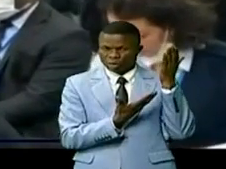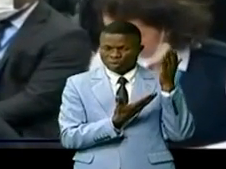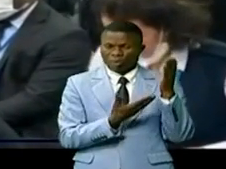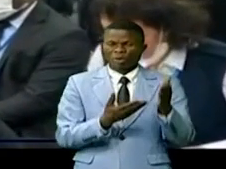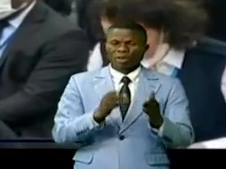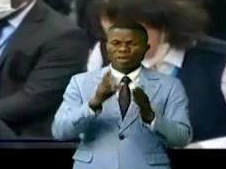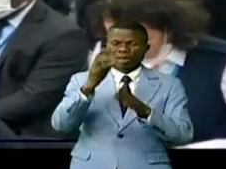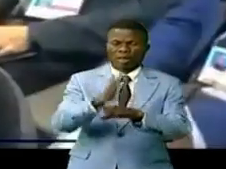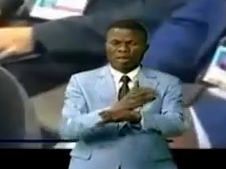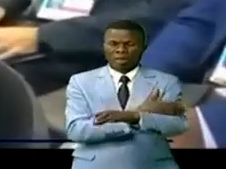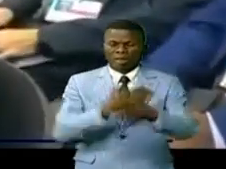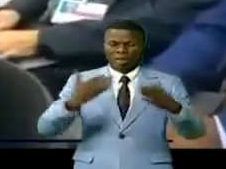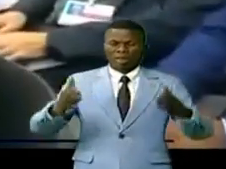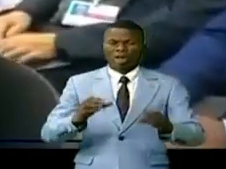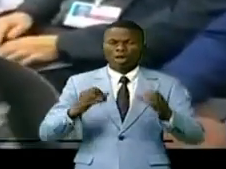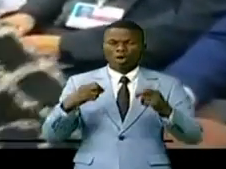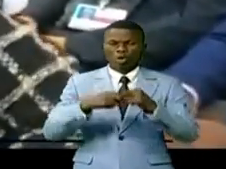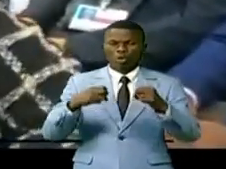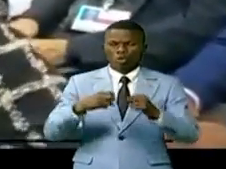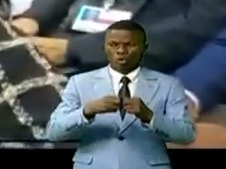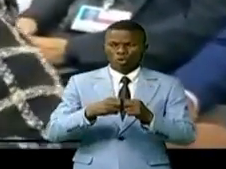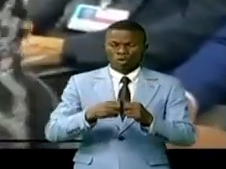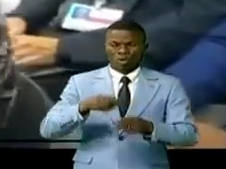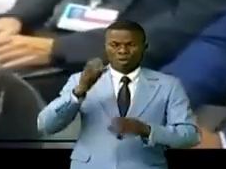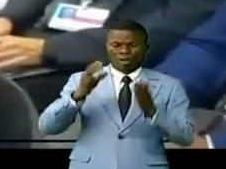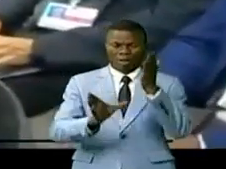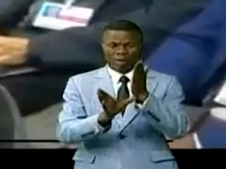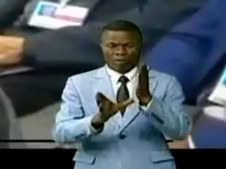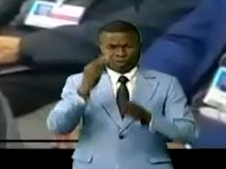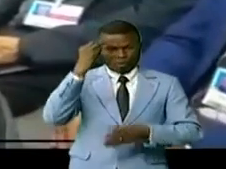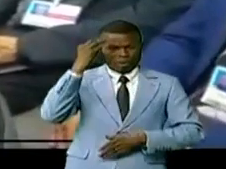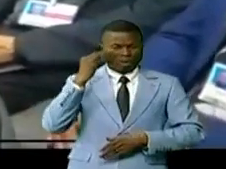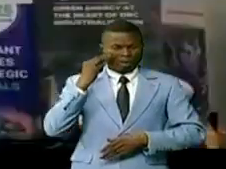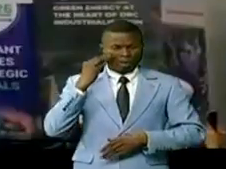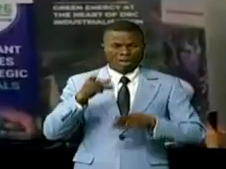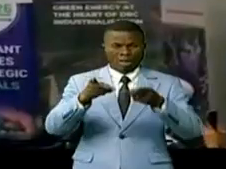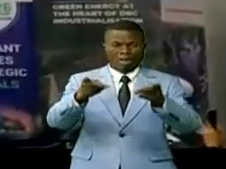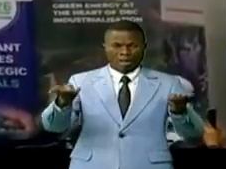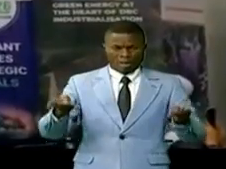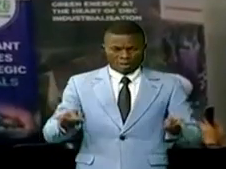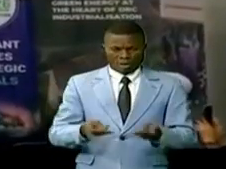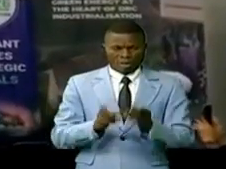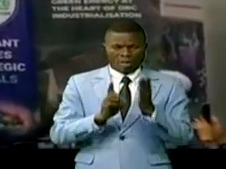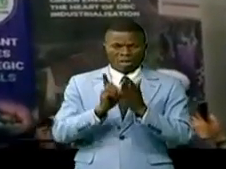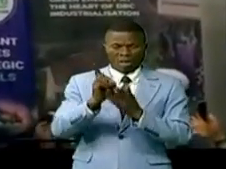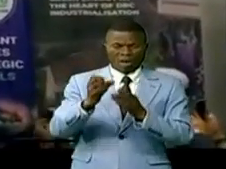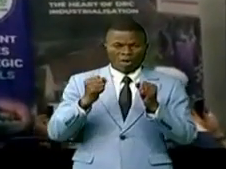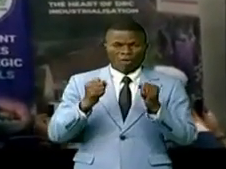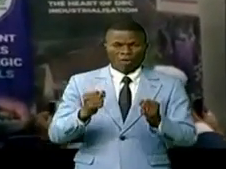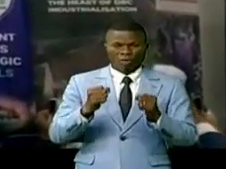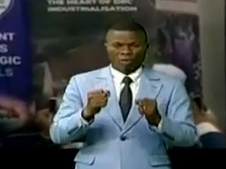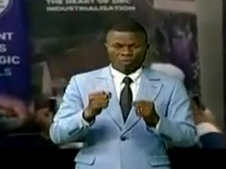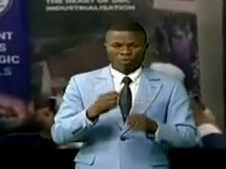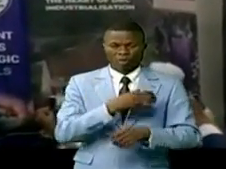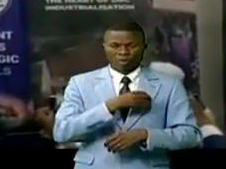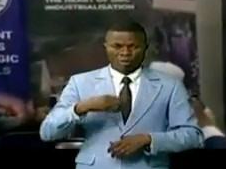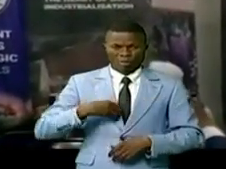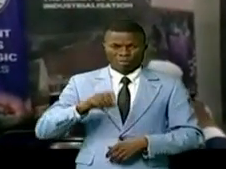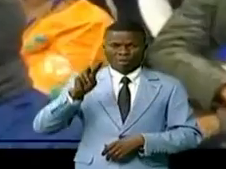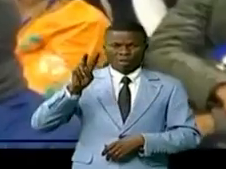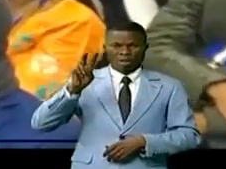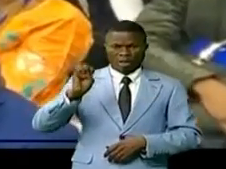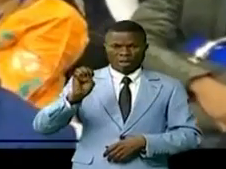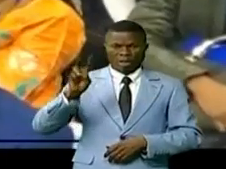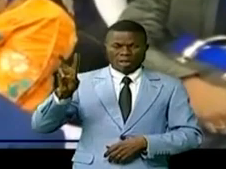transition énergétique a relevé la vice-premier ministre, ministre de l'Environnement et le Développement durable, Eve Bazaïba. La